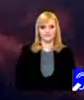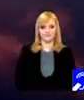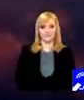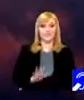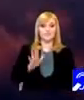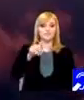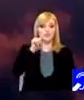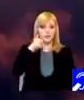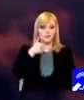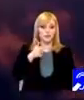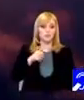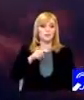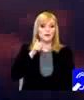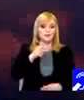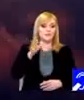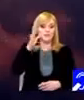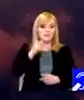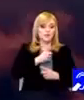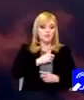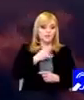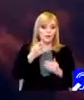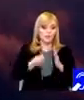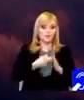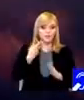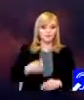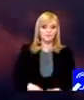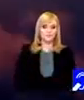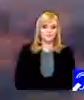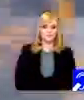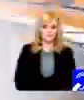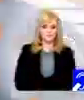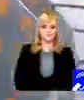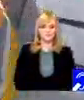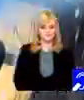Iar ce vreme ne așteaptă în următoarele ore aflăm chiar acum în rubrica Meteo.